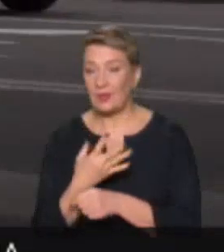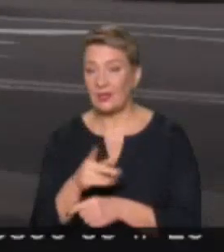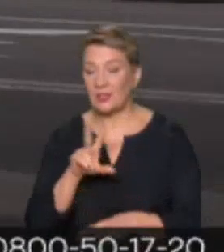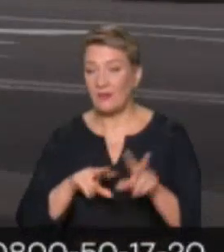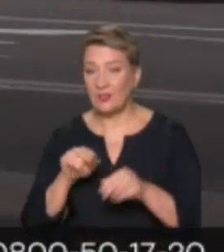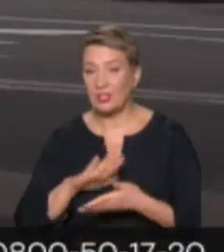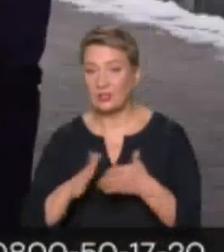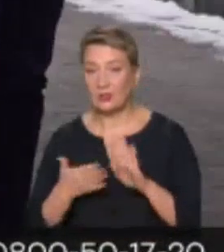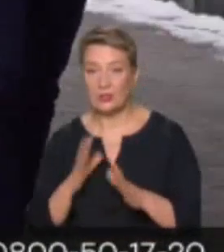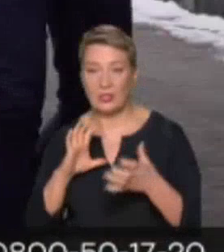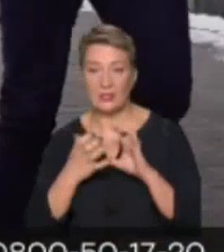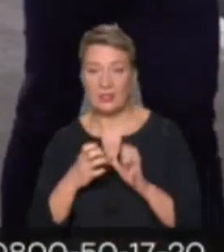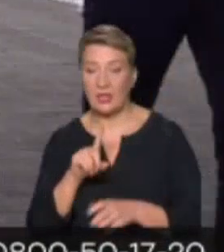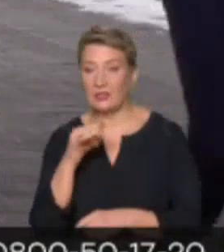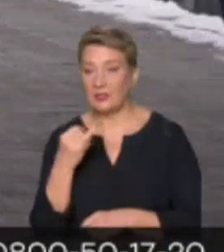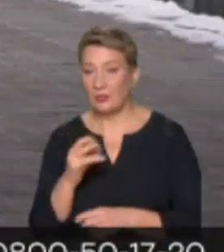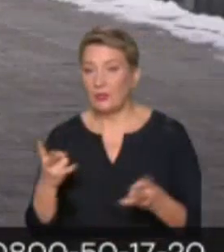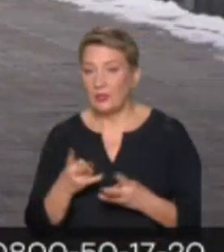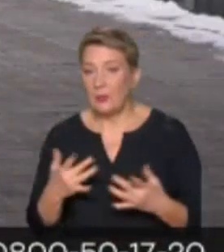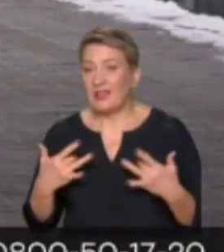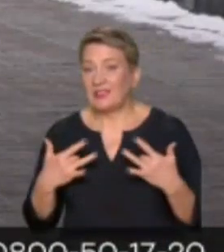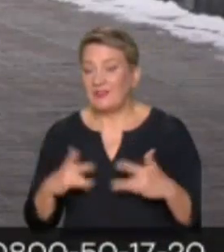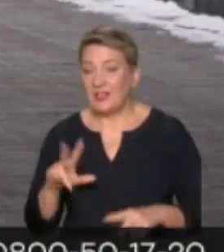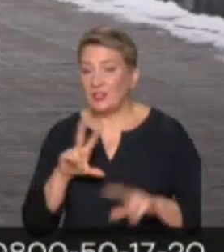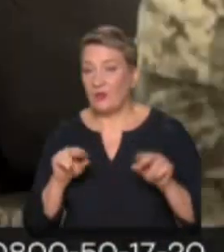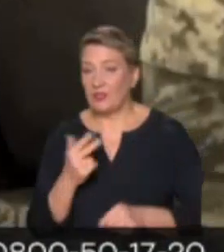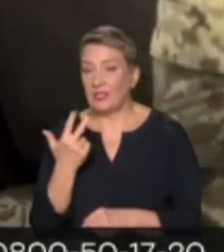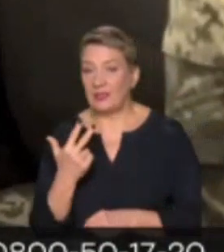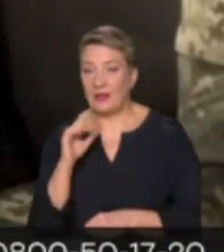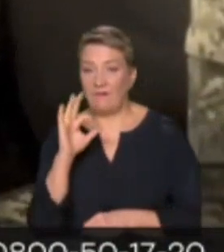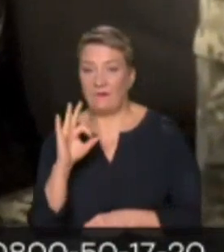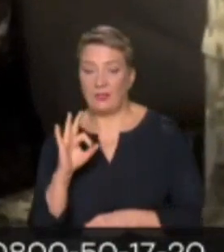серйозною. Що Залужного треба звільнити, вважають лише 3% українців.